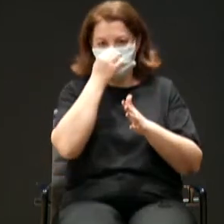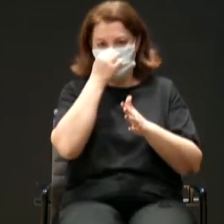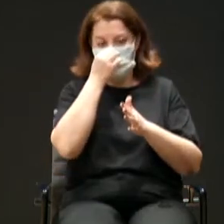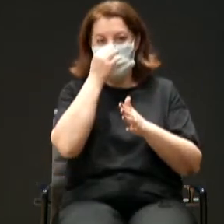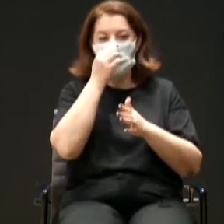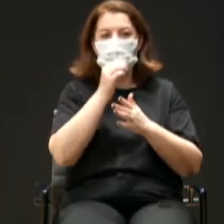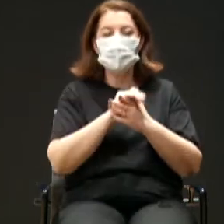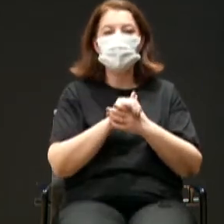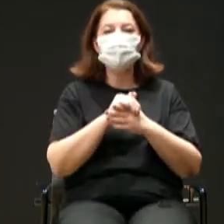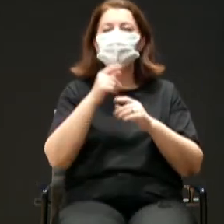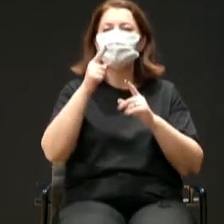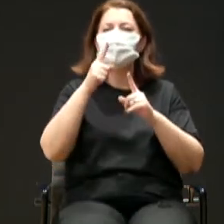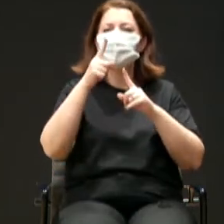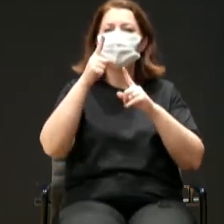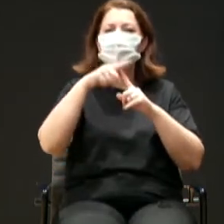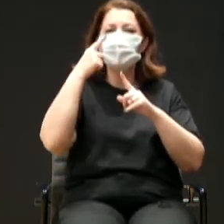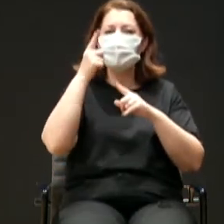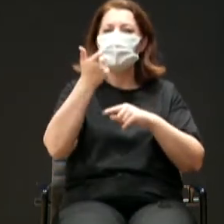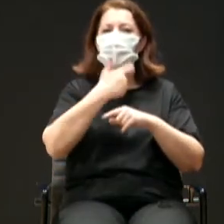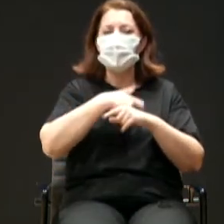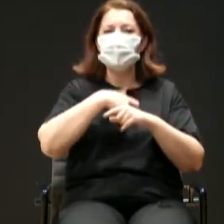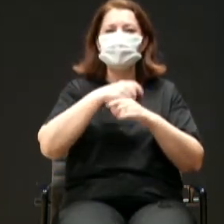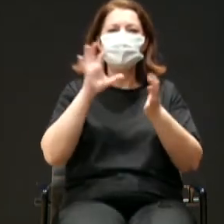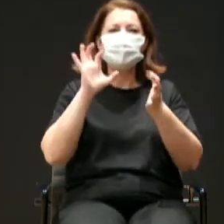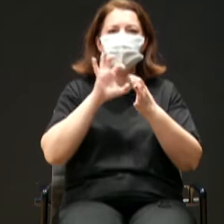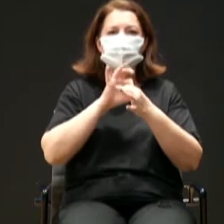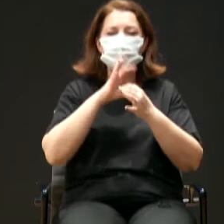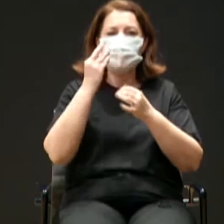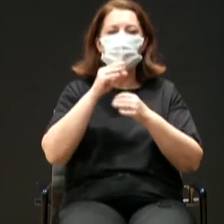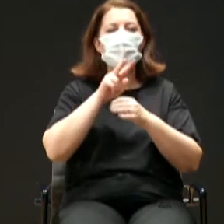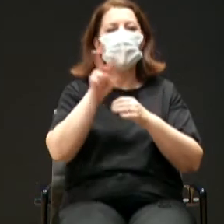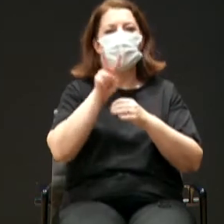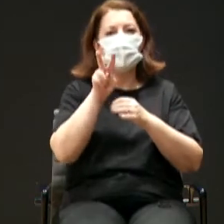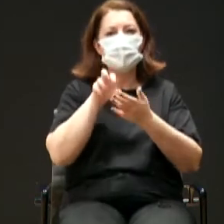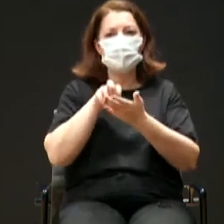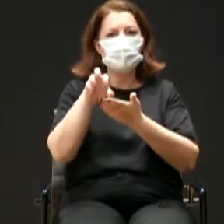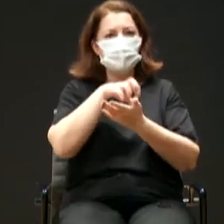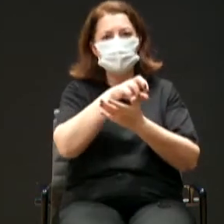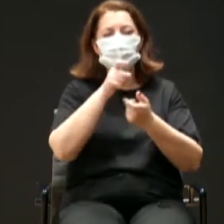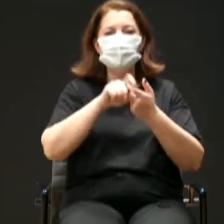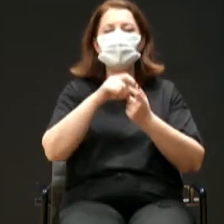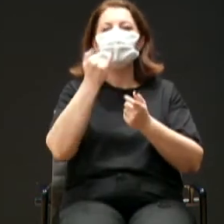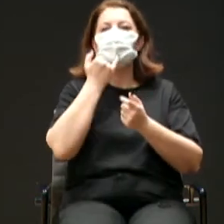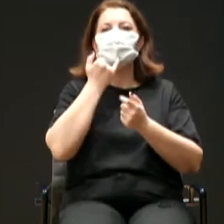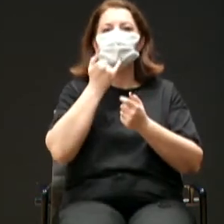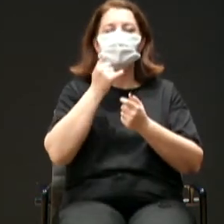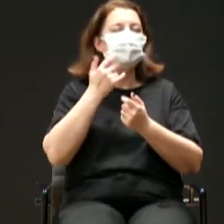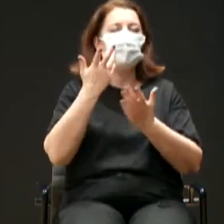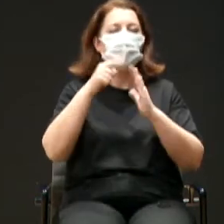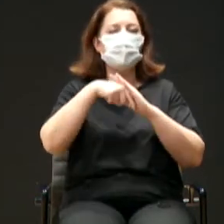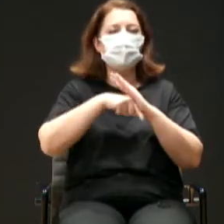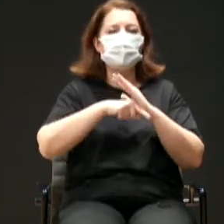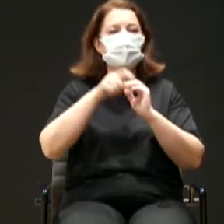TEİAŞ'ın özelleştirmesiyle ilgili konum olduğu için her iki gruba ve misafirlerimize detaylı bilgi vermek istiyorum.